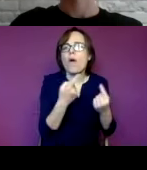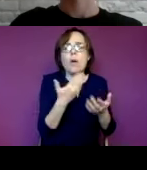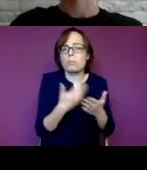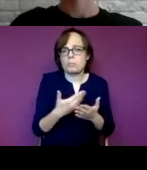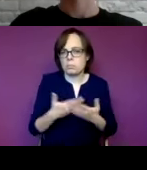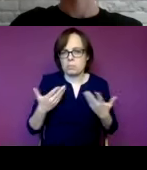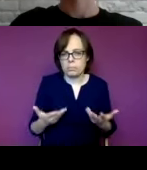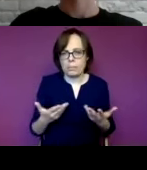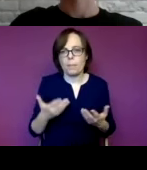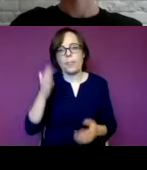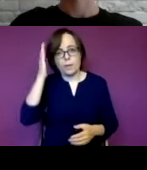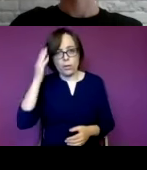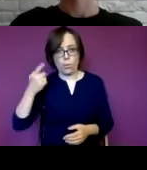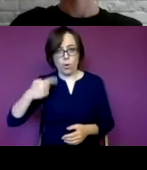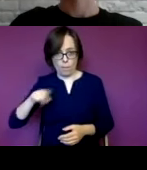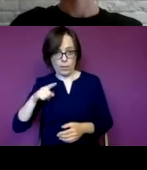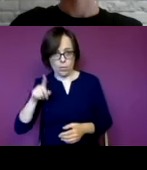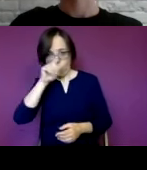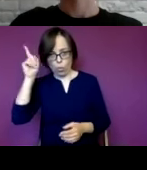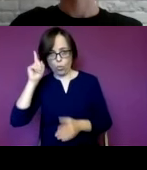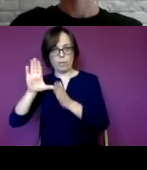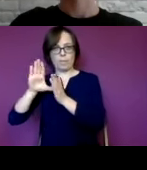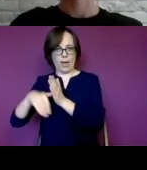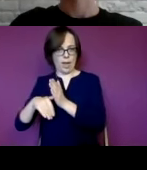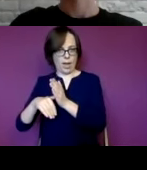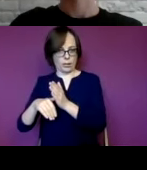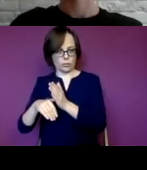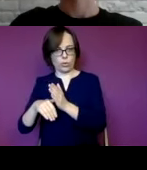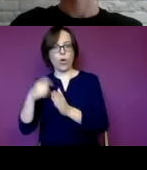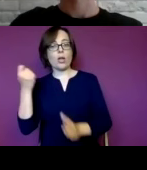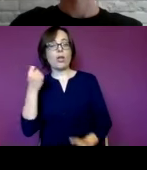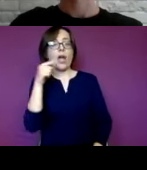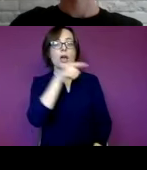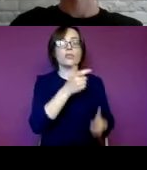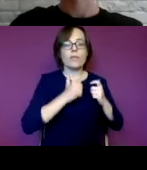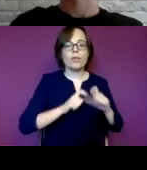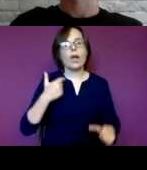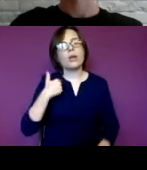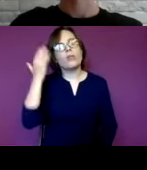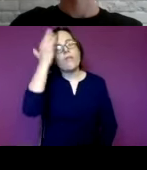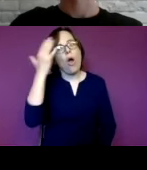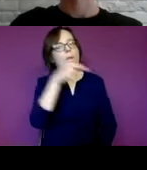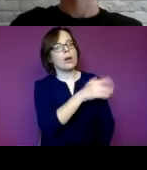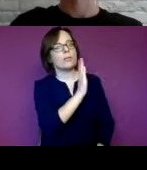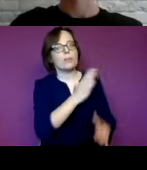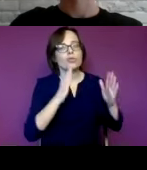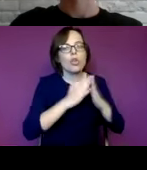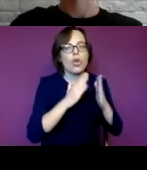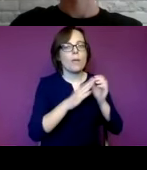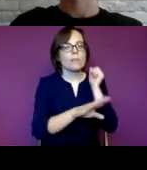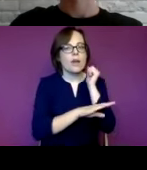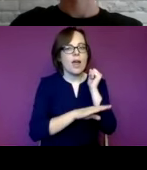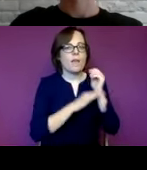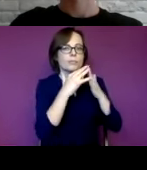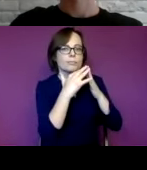czy my jadąc na wieś, mamy takie wpojone, nostalgiczne wyobrażenie drewnianych domów, które często